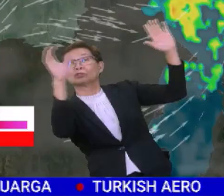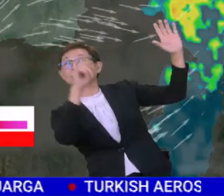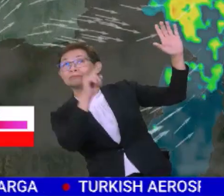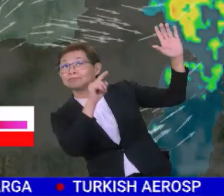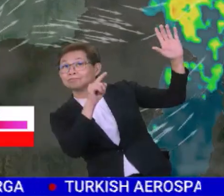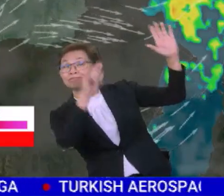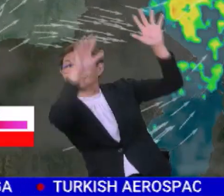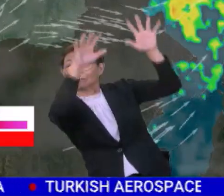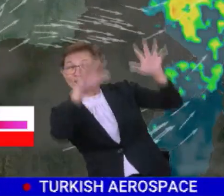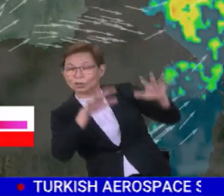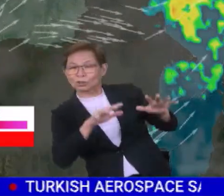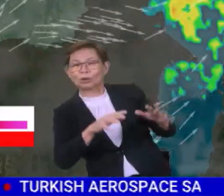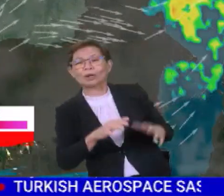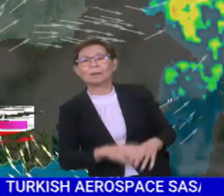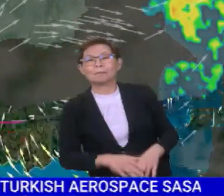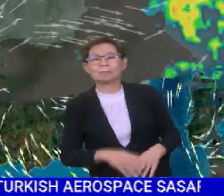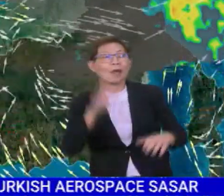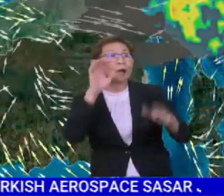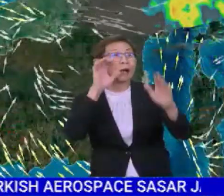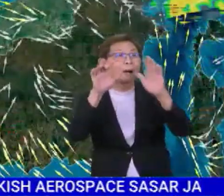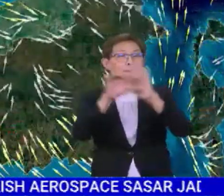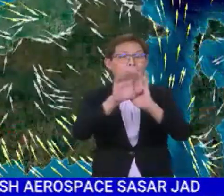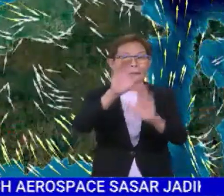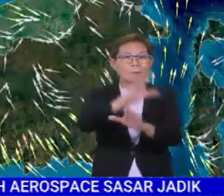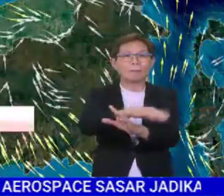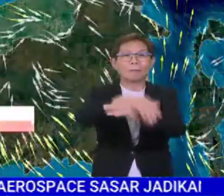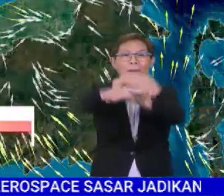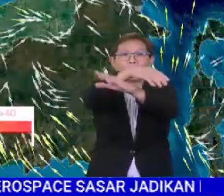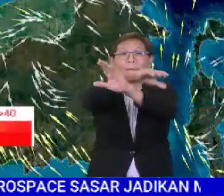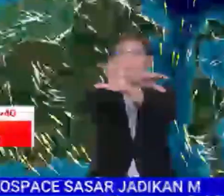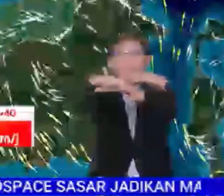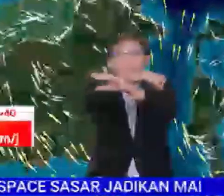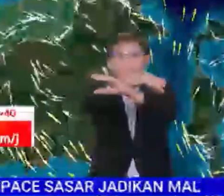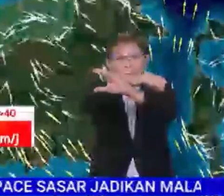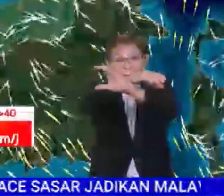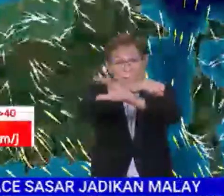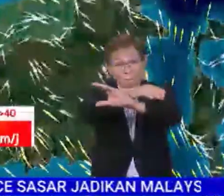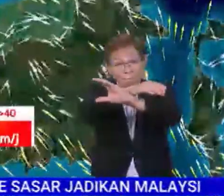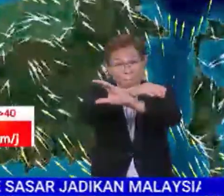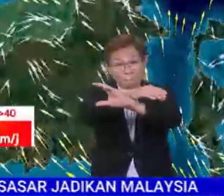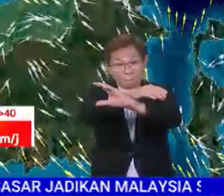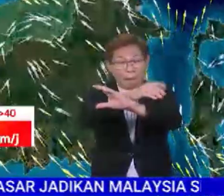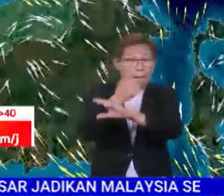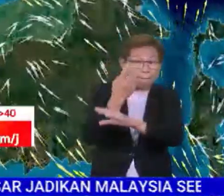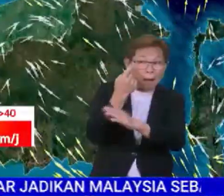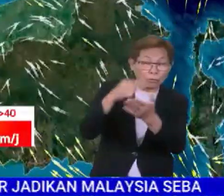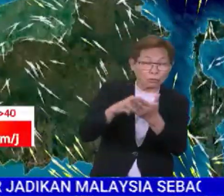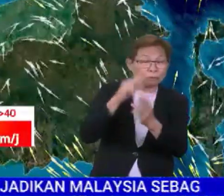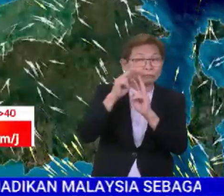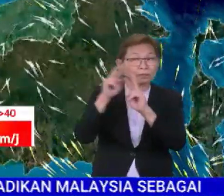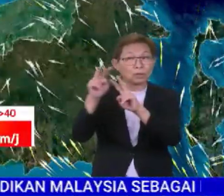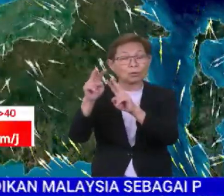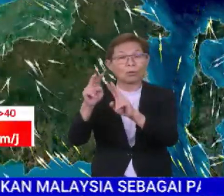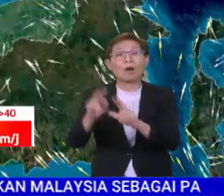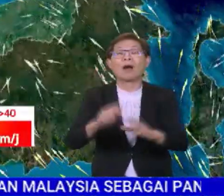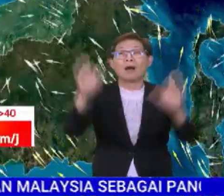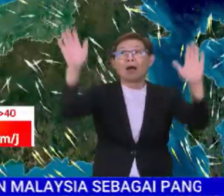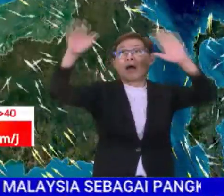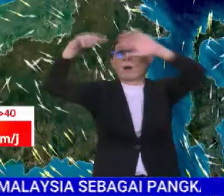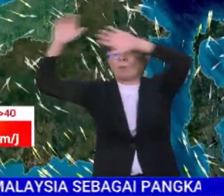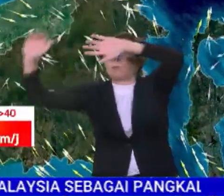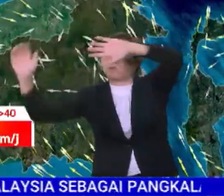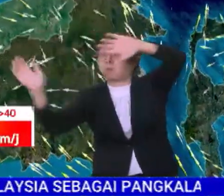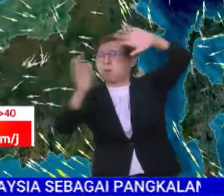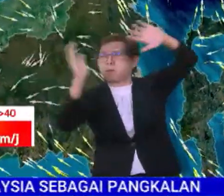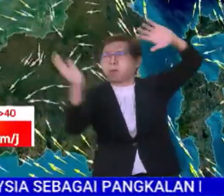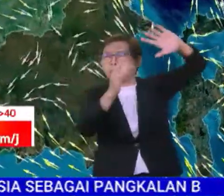tersebut. Baik, seterusnya, menerusi paparan email carta angin yang terkini pula, diperhatikan keadaan angin ketika ini